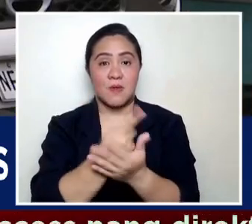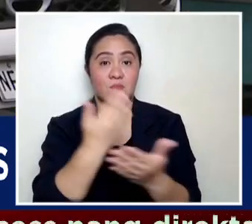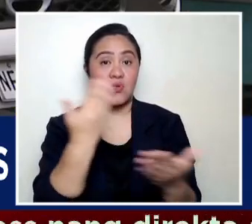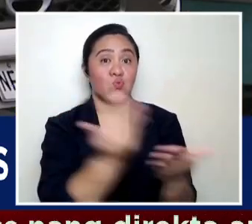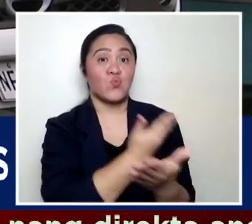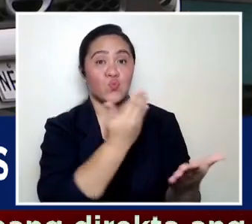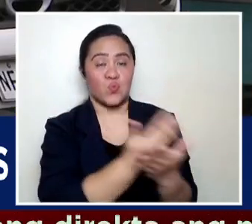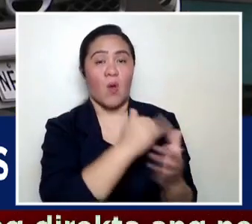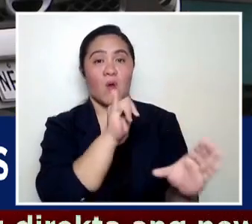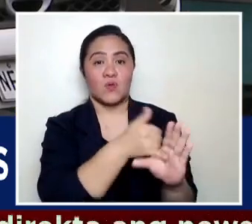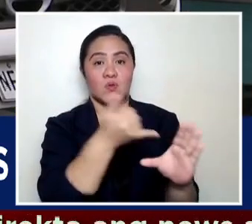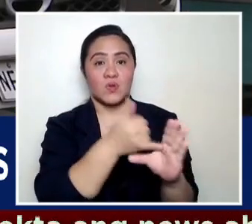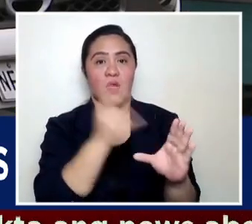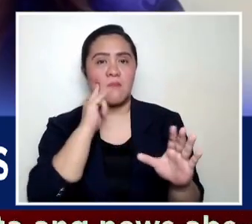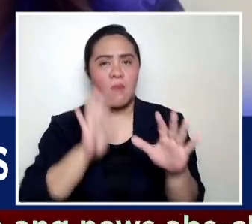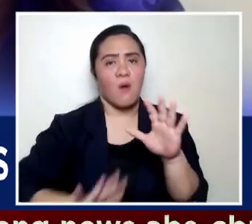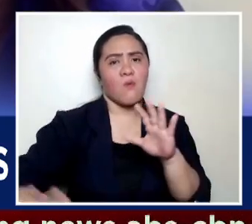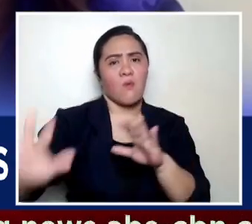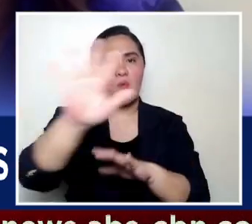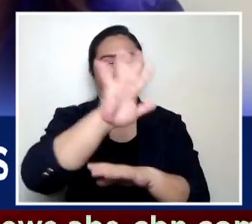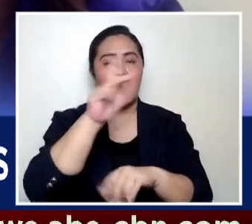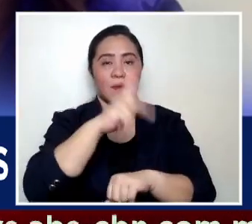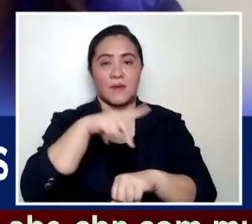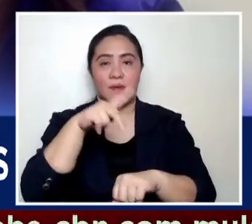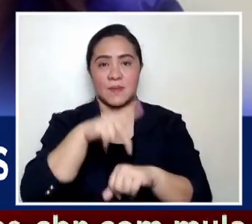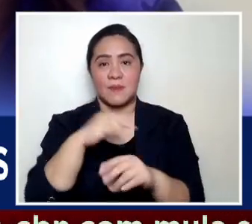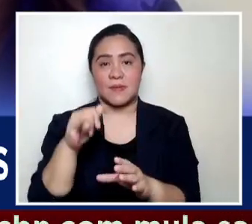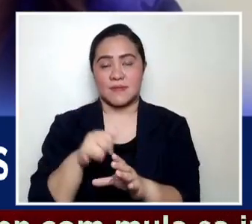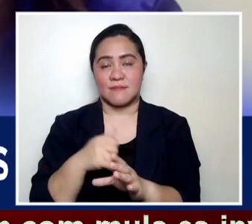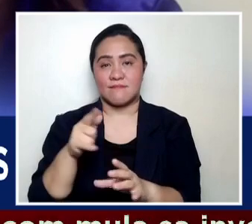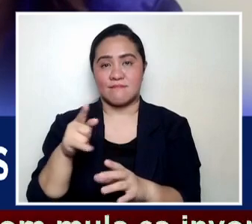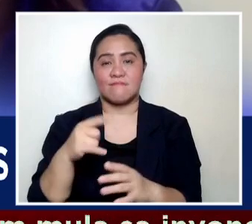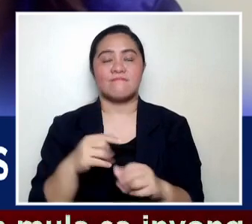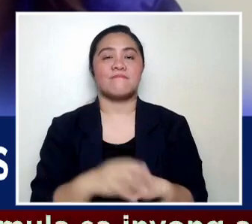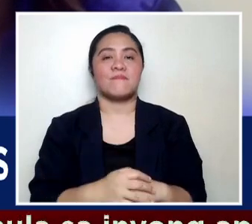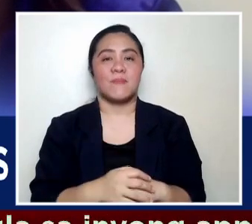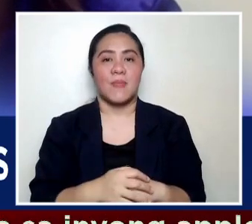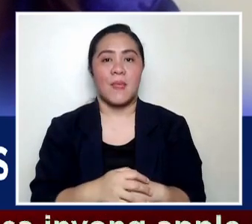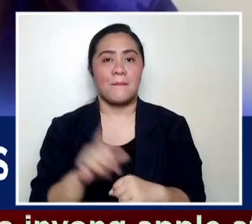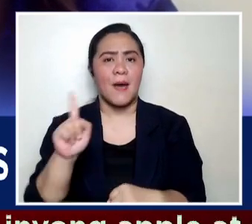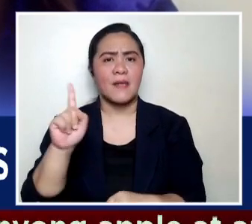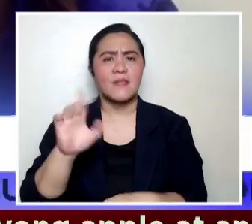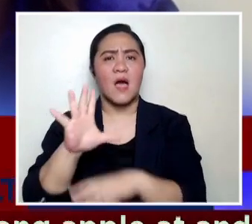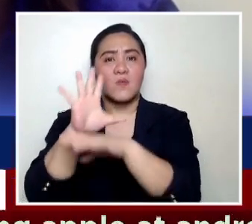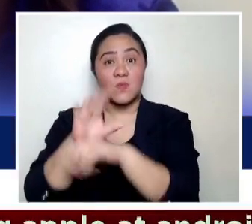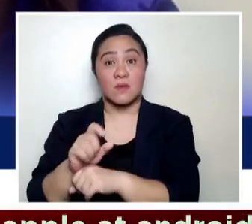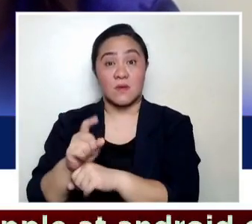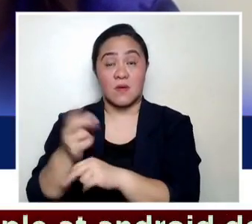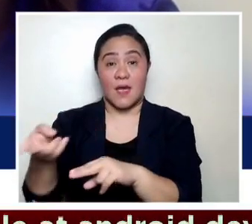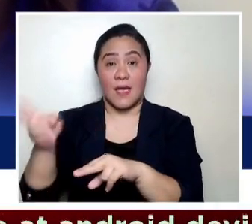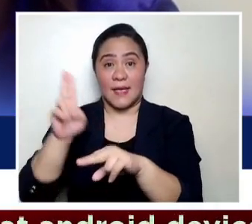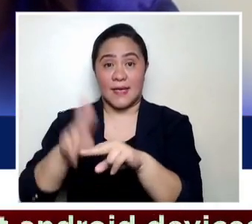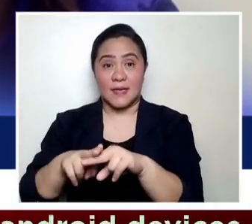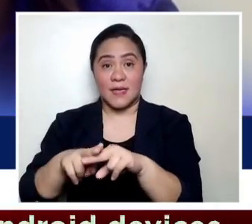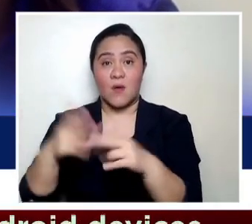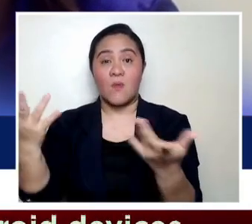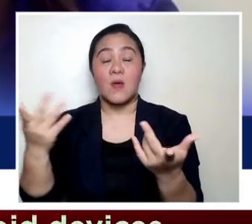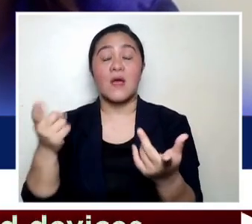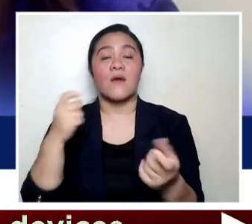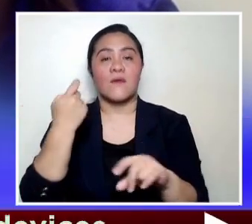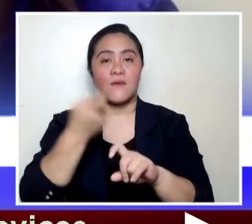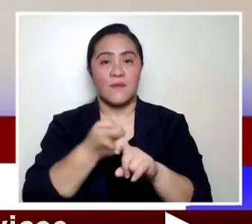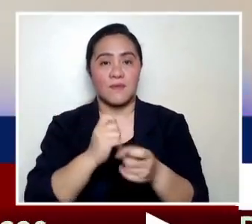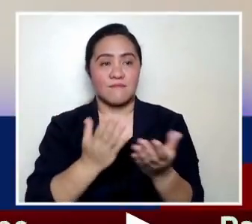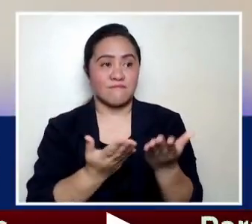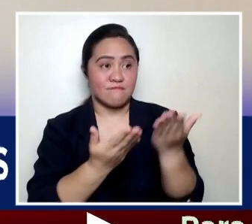buong bansa simula bukas. Ang provisional increase po na hinihingi nila based on the omnibus motion that they filed